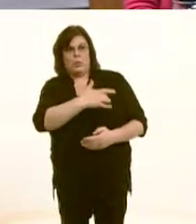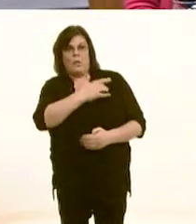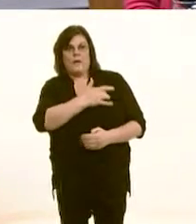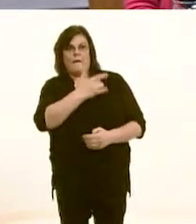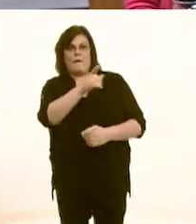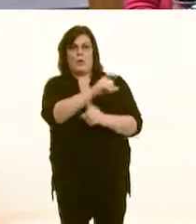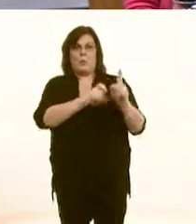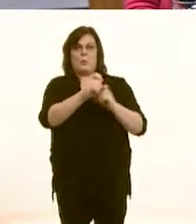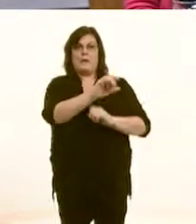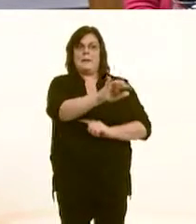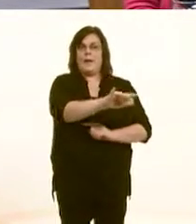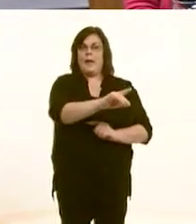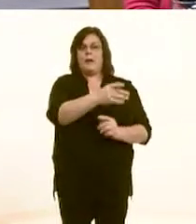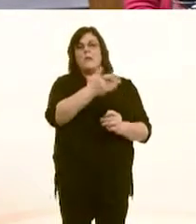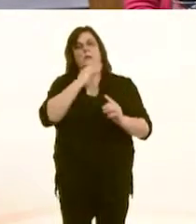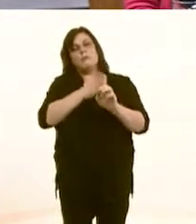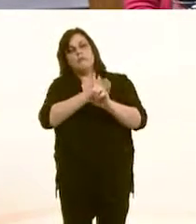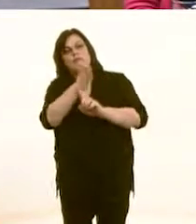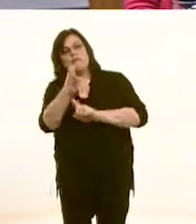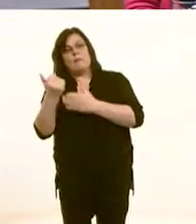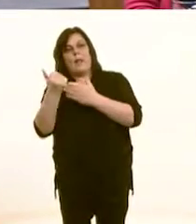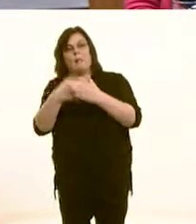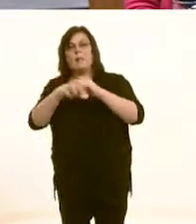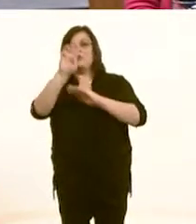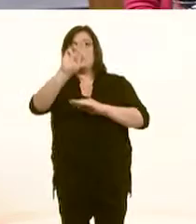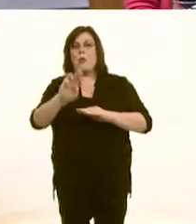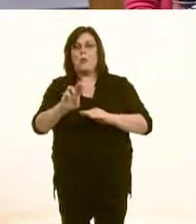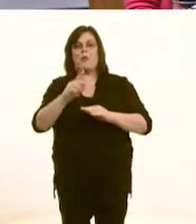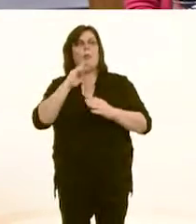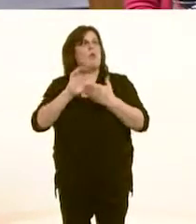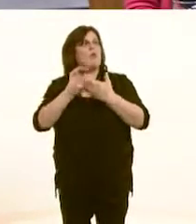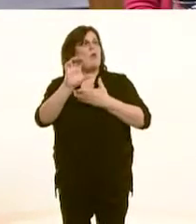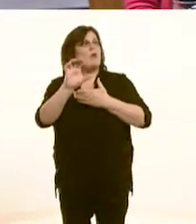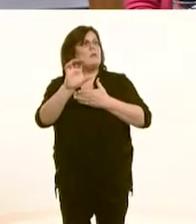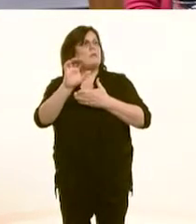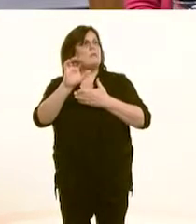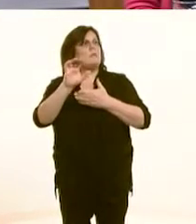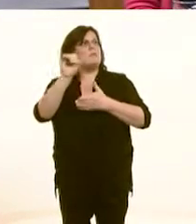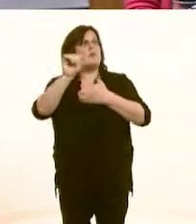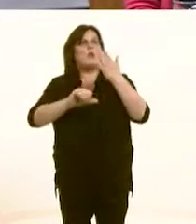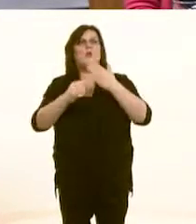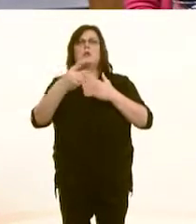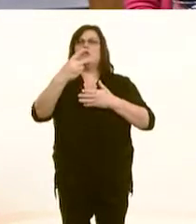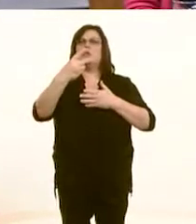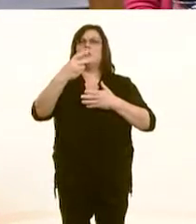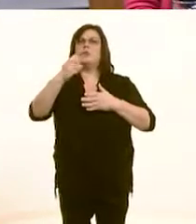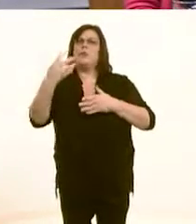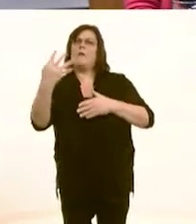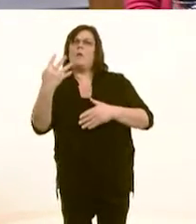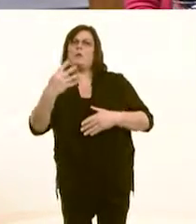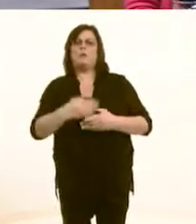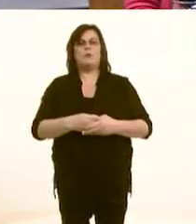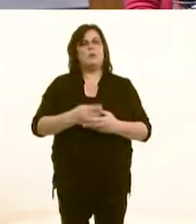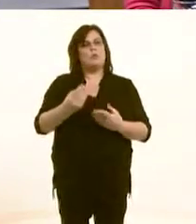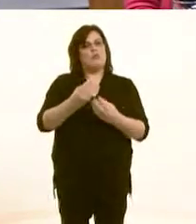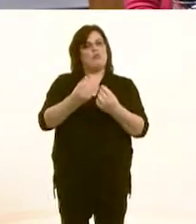Mawrth 2014, so mae yna adnoddau ar gael i ysgolion, a mae arian